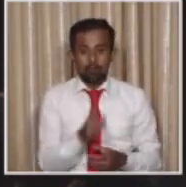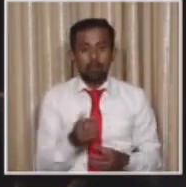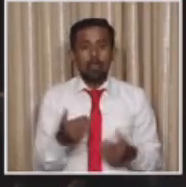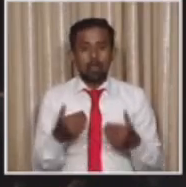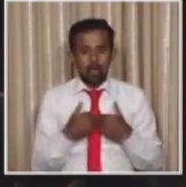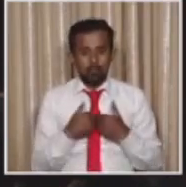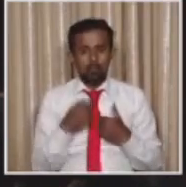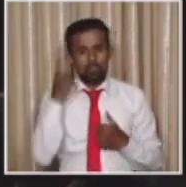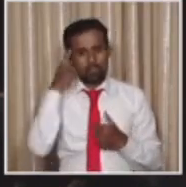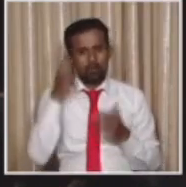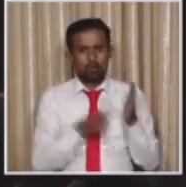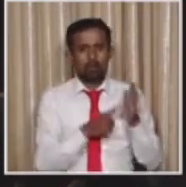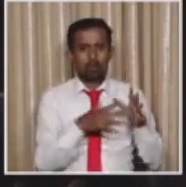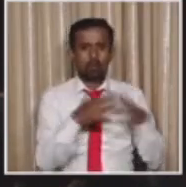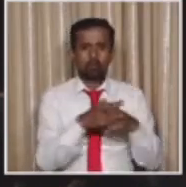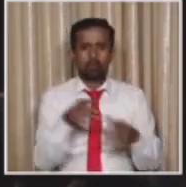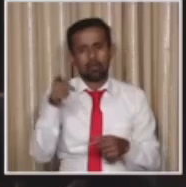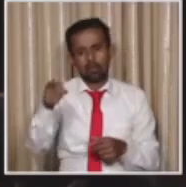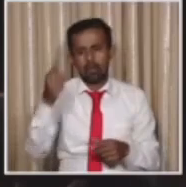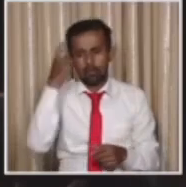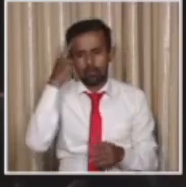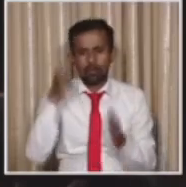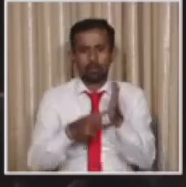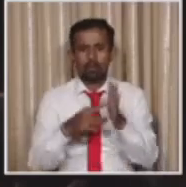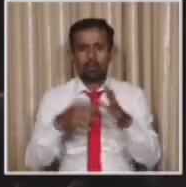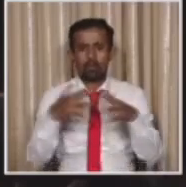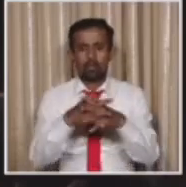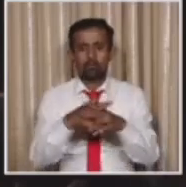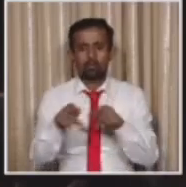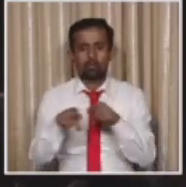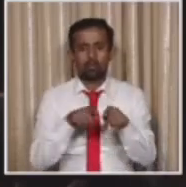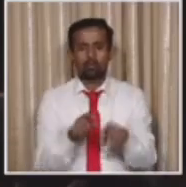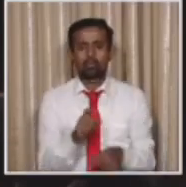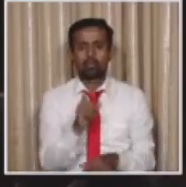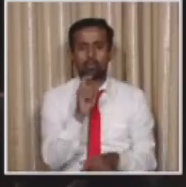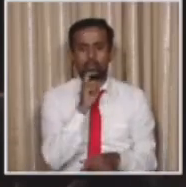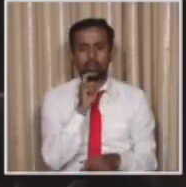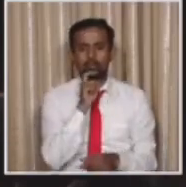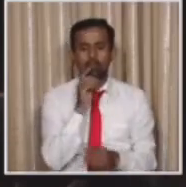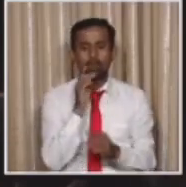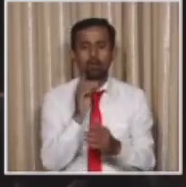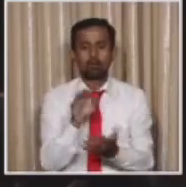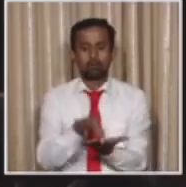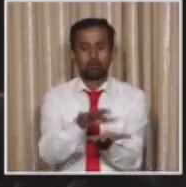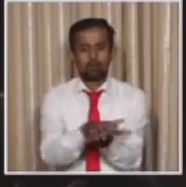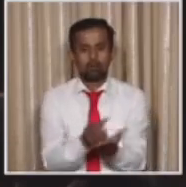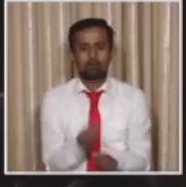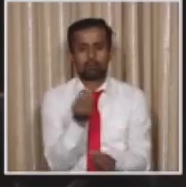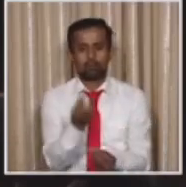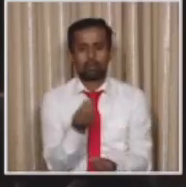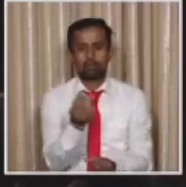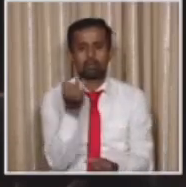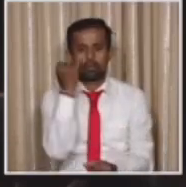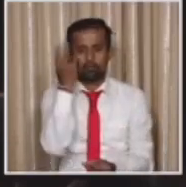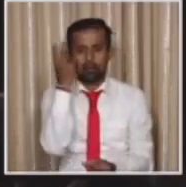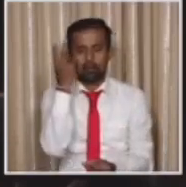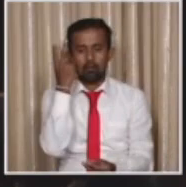දන්න නීතිය අනුව, එතුමත් දන්න නීතිය අනුව මේ උසාවි වල නඩු තීන්දුව ලබා දීමේදී